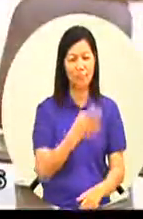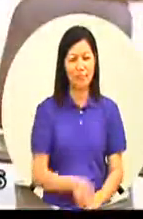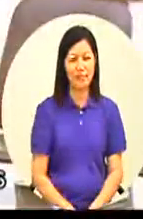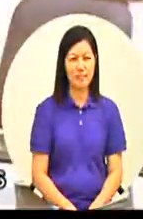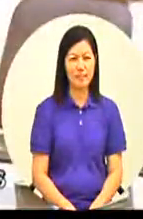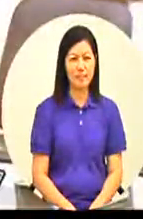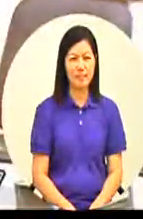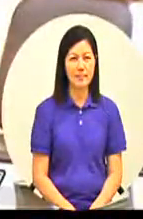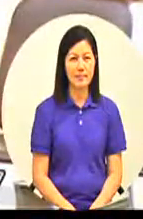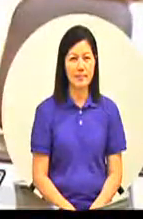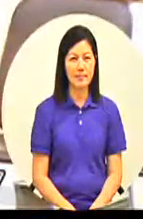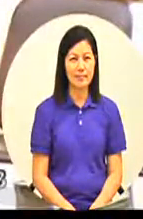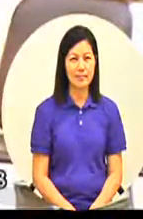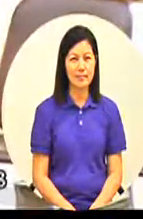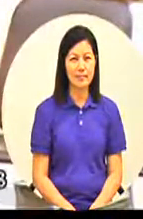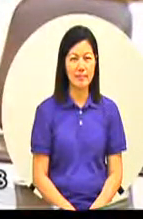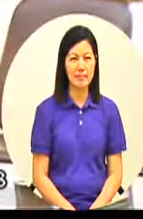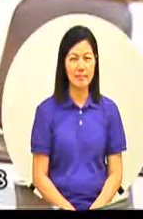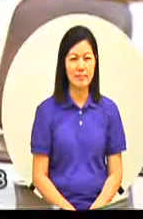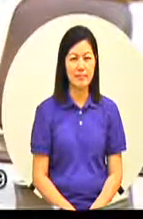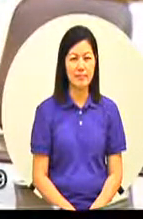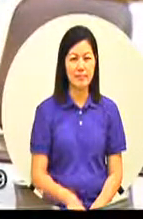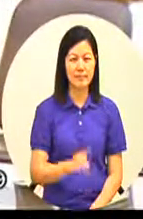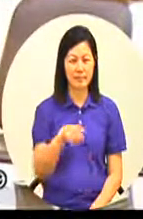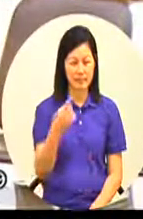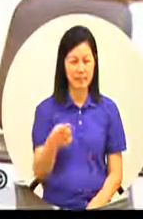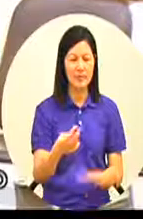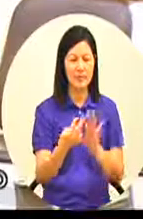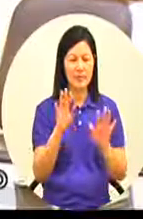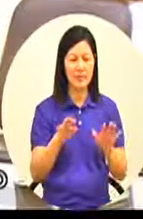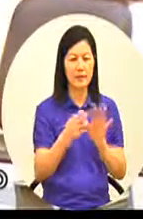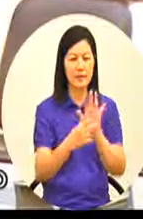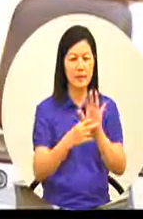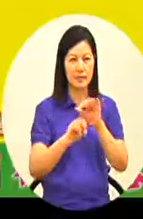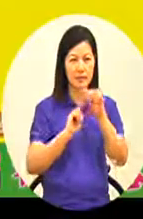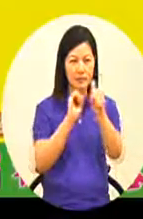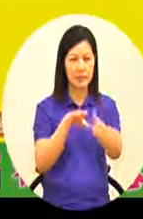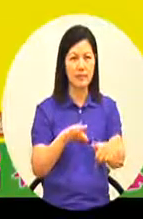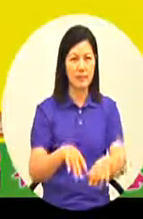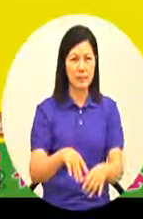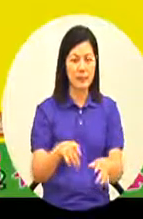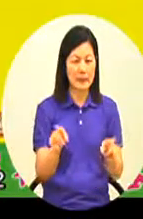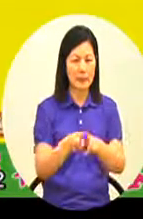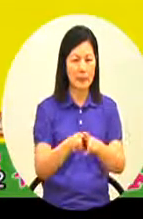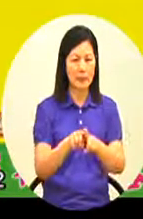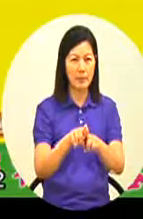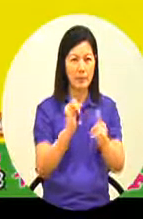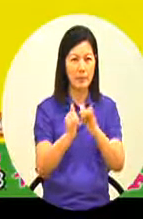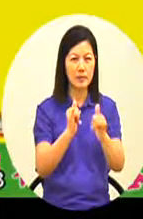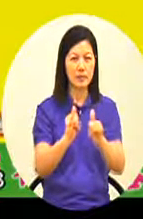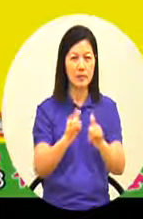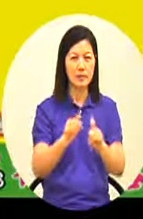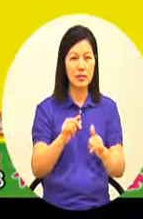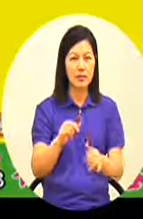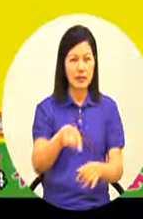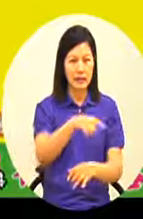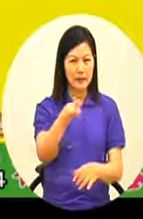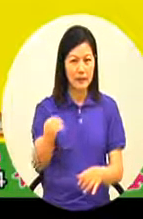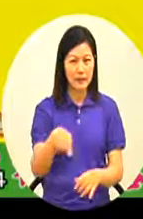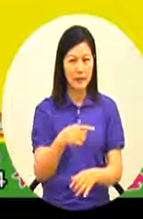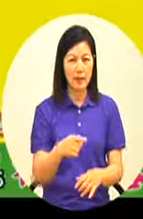站着，你请站着。那我来揭晓。这个就是我们一般人呐、啊，拢无